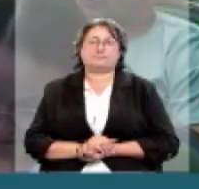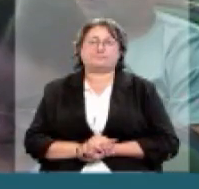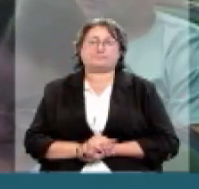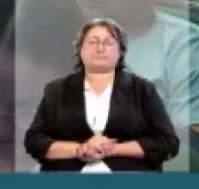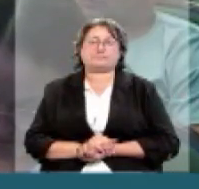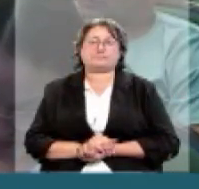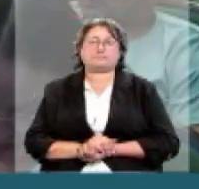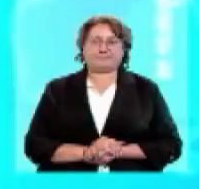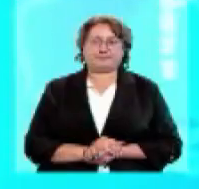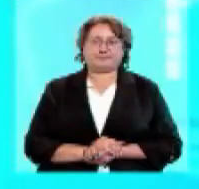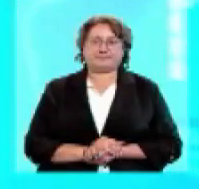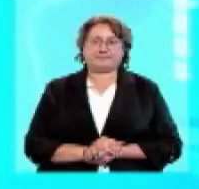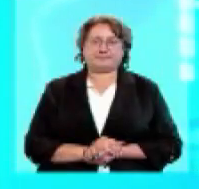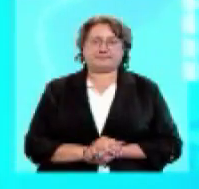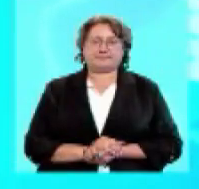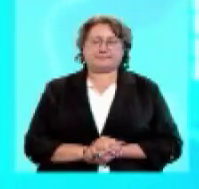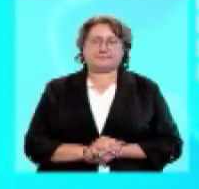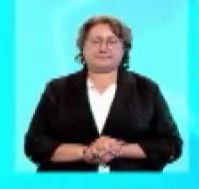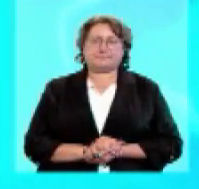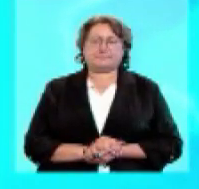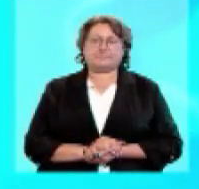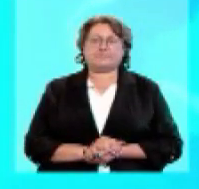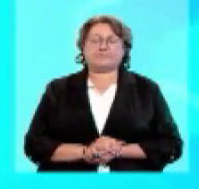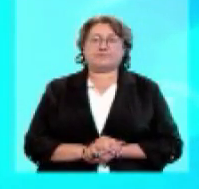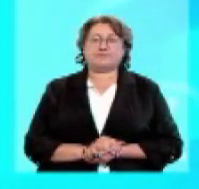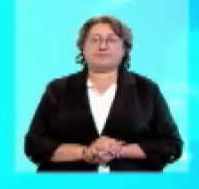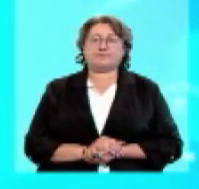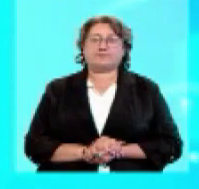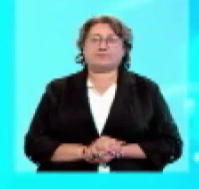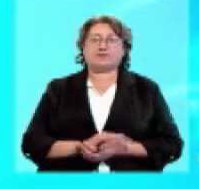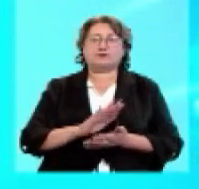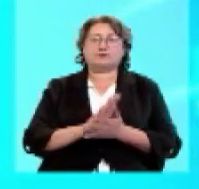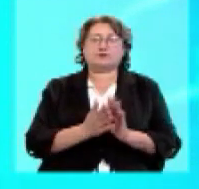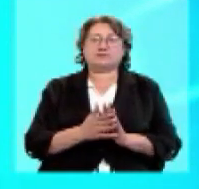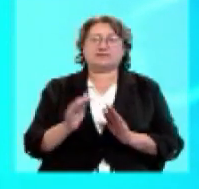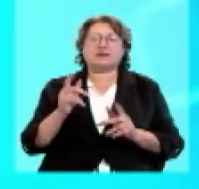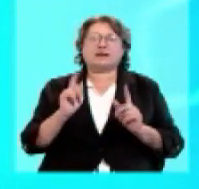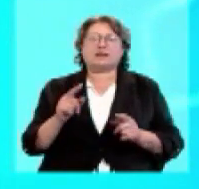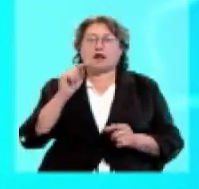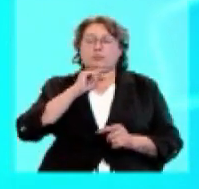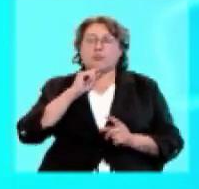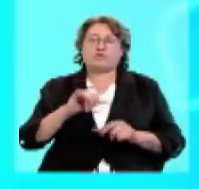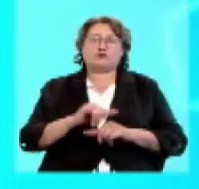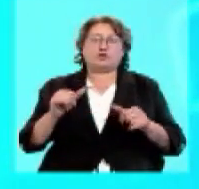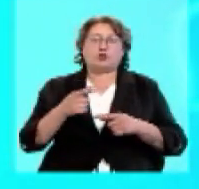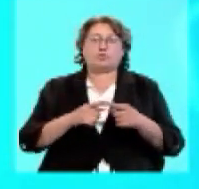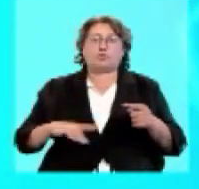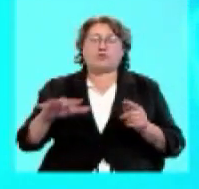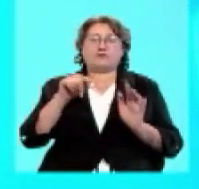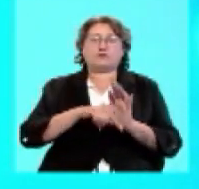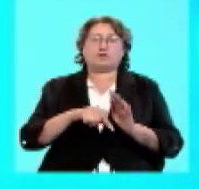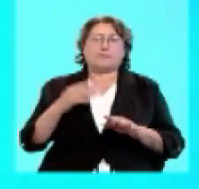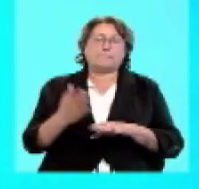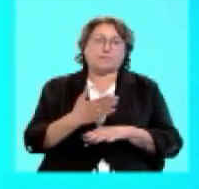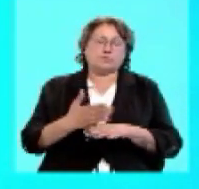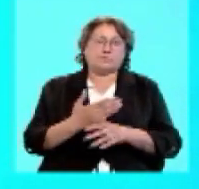Қостанай телеарнасы. Экономиканың нақты секторындағы ахуал және жалпы ішкі өнімнің үлесін арттыру, әлеуметтік аз